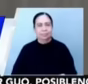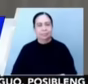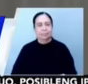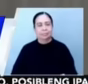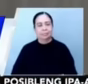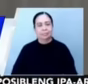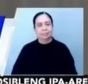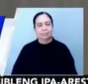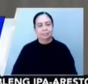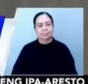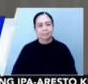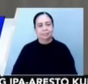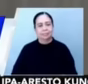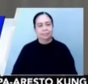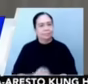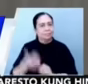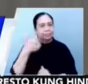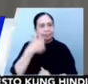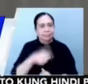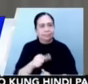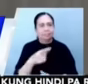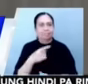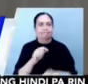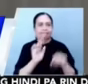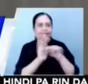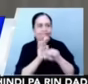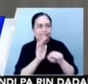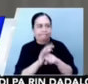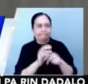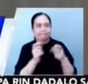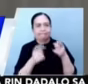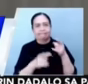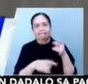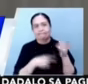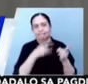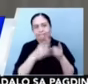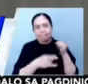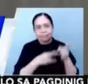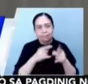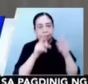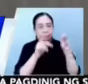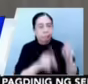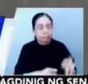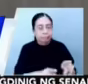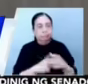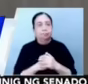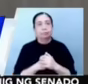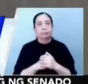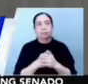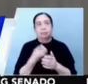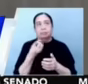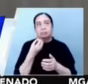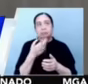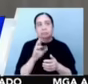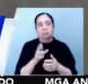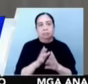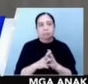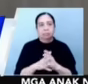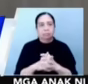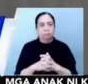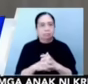Yung anything derogatory to personalities or people